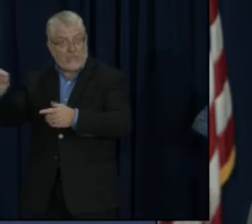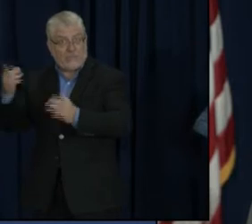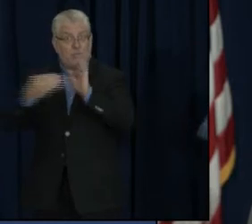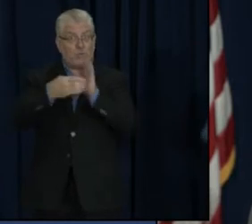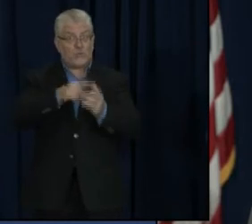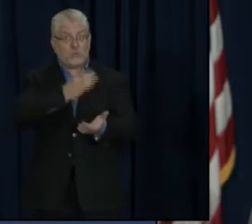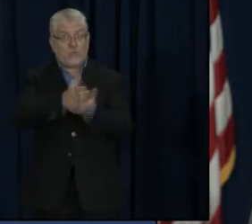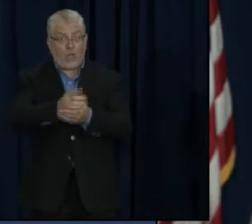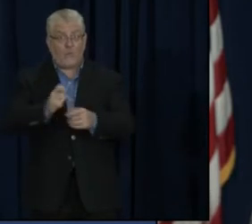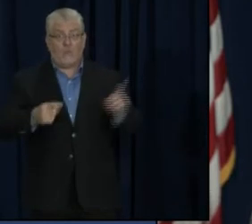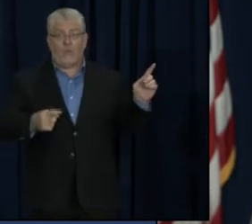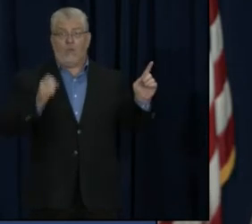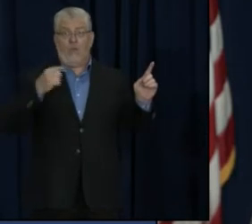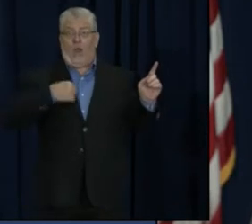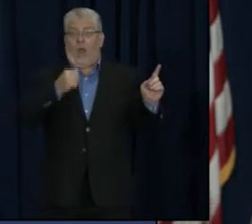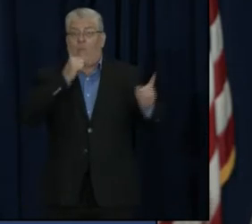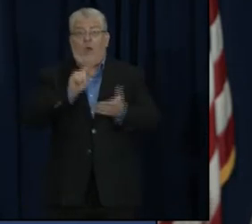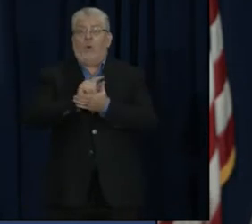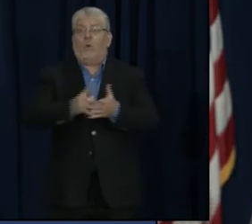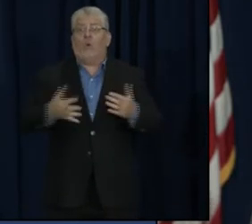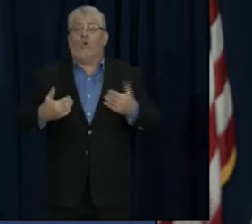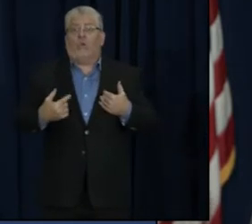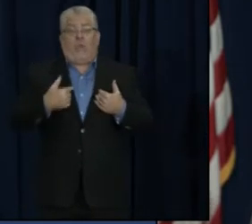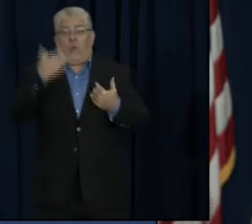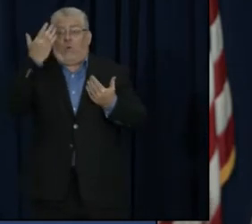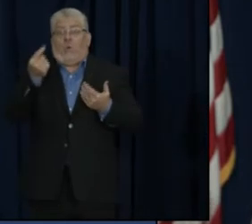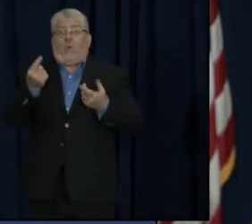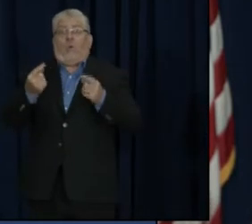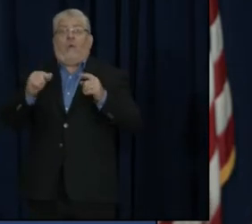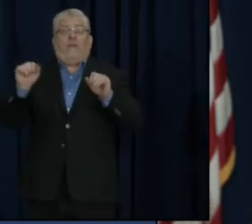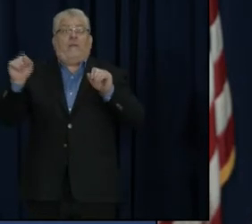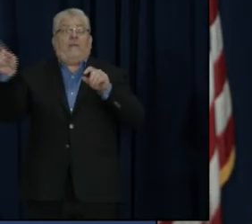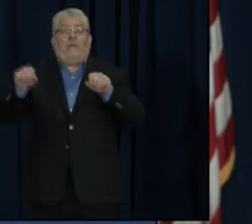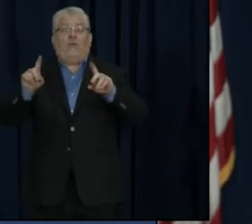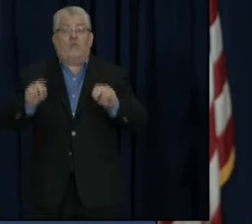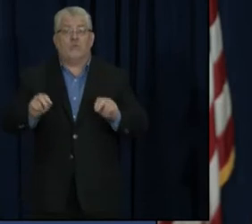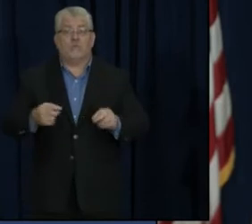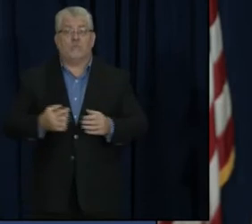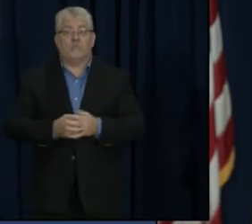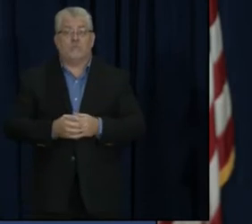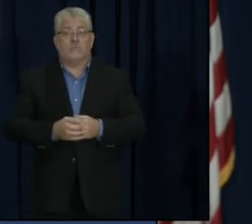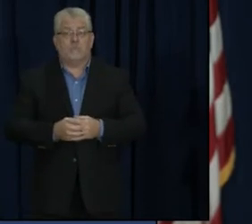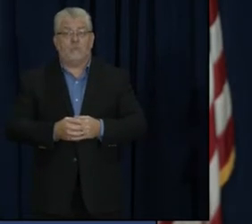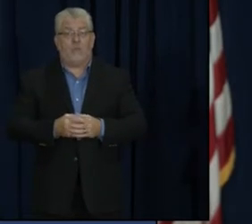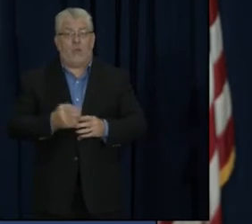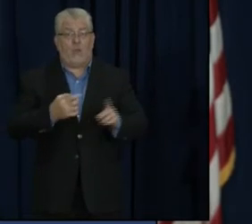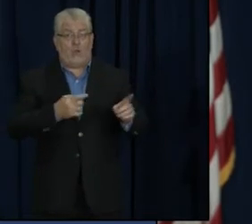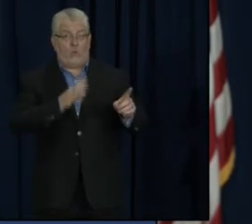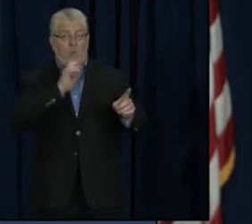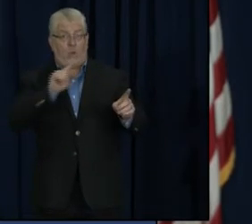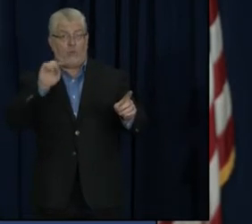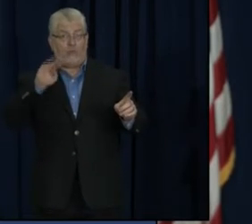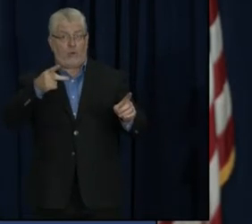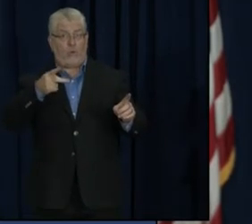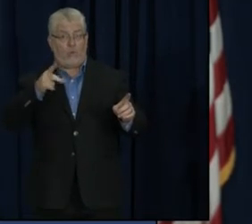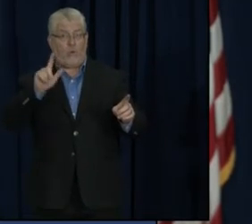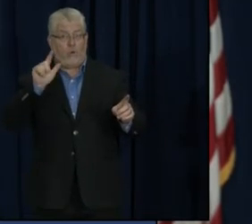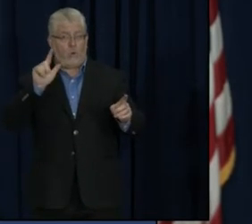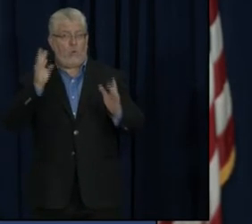للقضية التي رفعتها حملة ترامب، هل من الممكن أن توقف